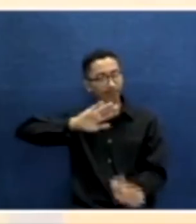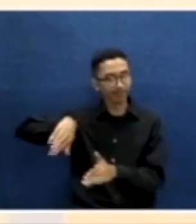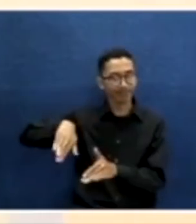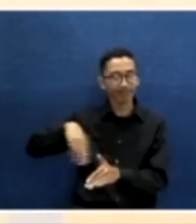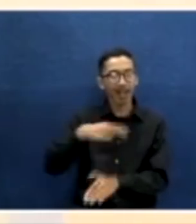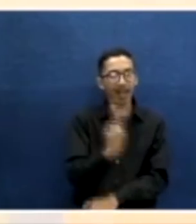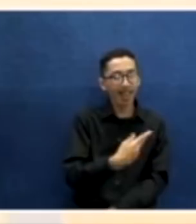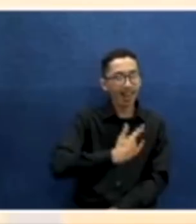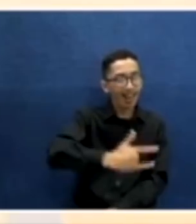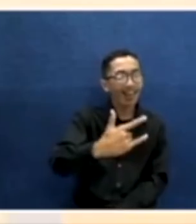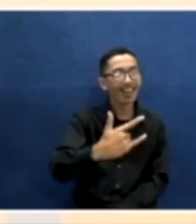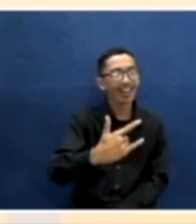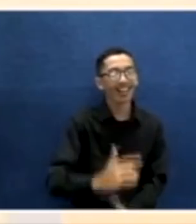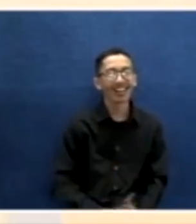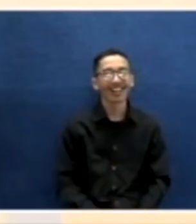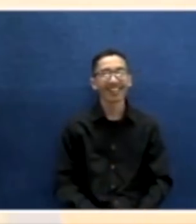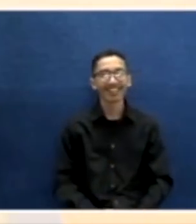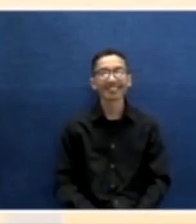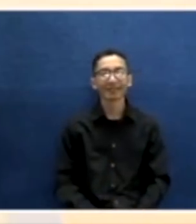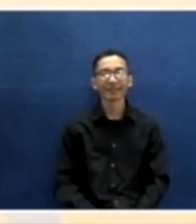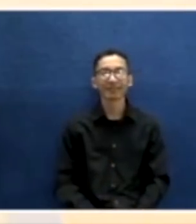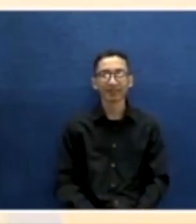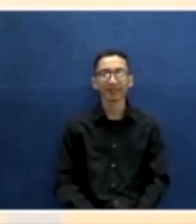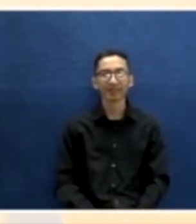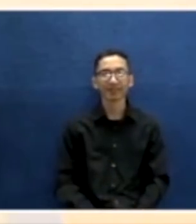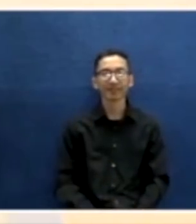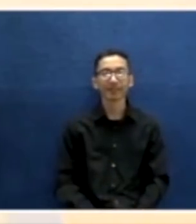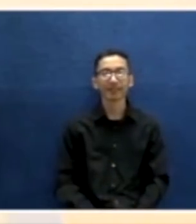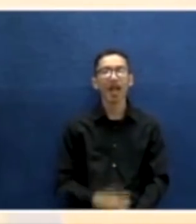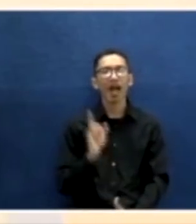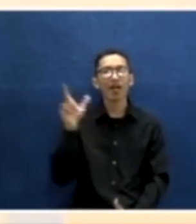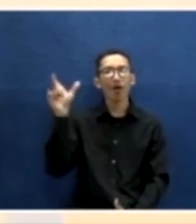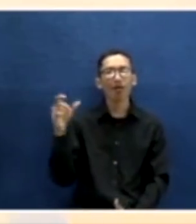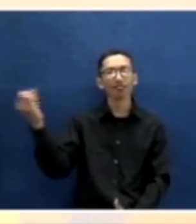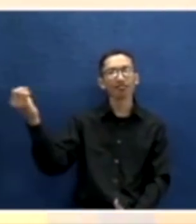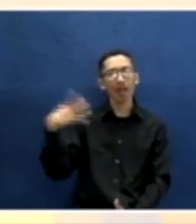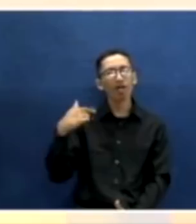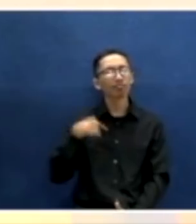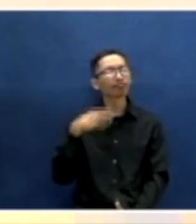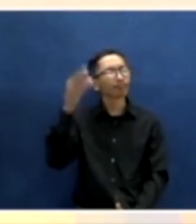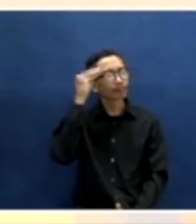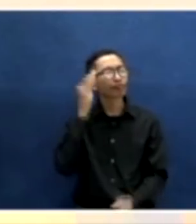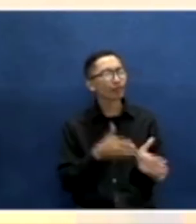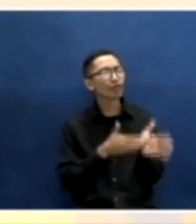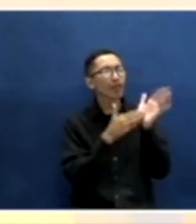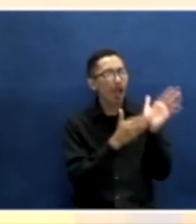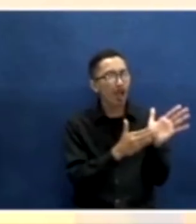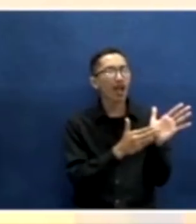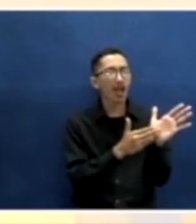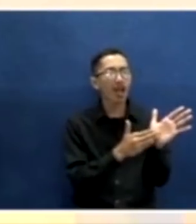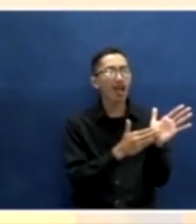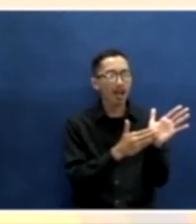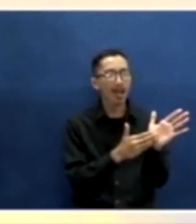tahun sampai 10 tahun dan dia berkata saya sudah faham sunnah tapi kemudian ketika dia mentahbiskan dirinya dan